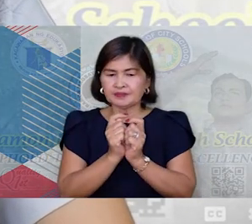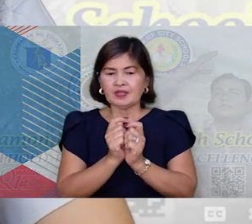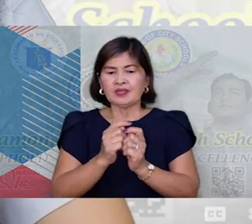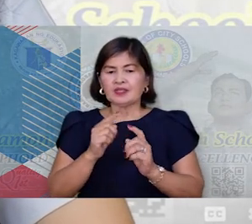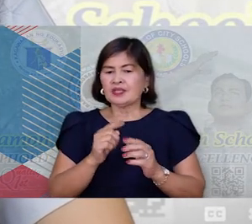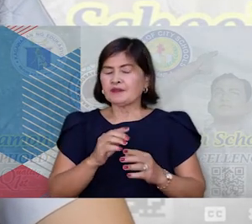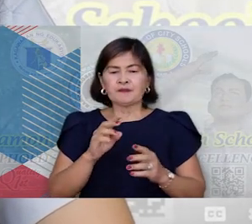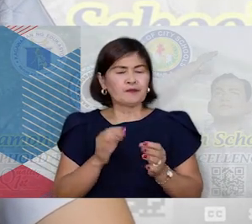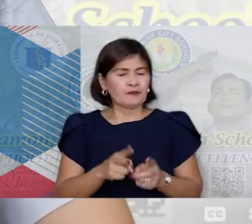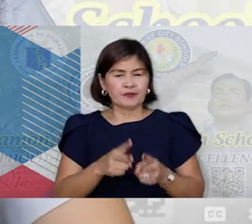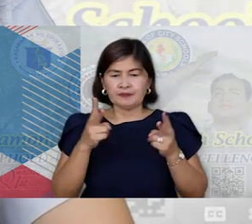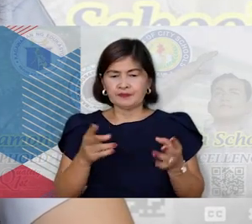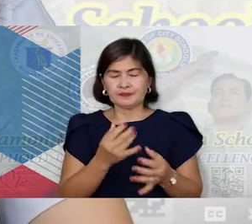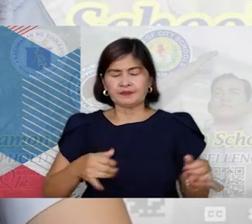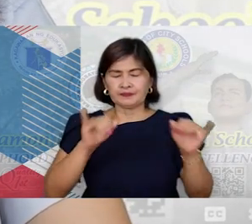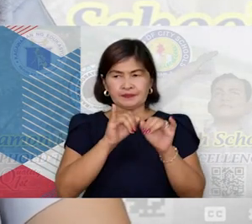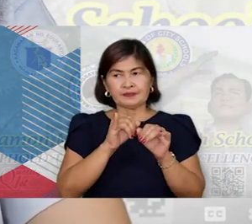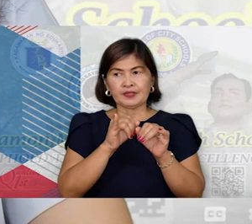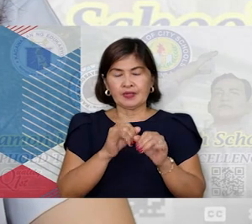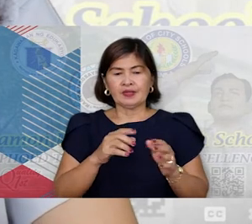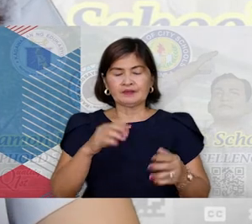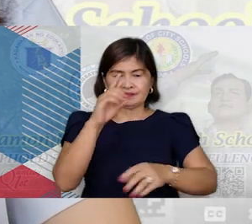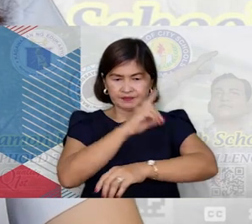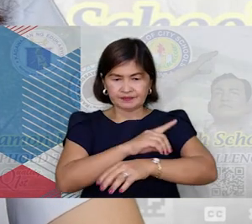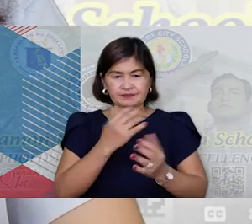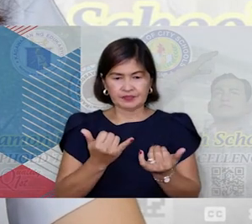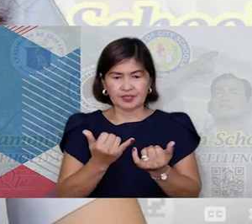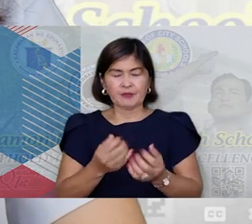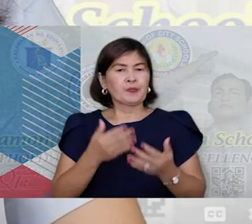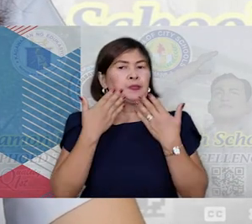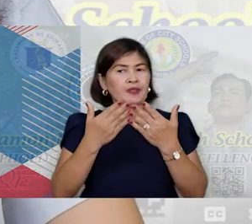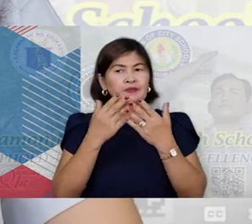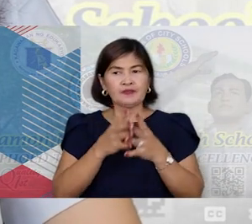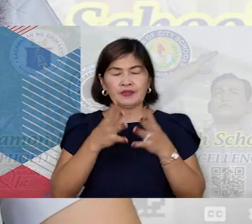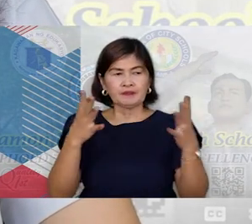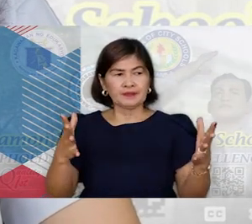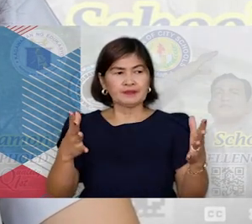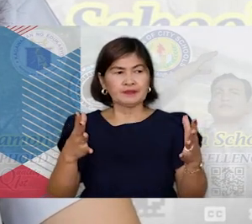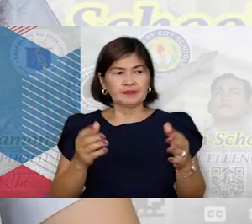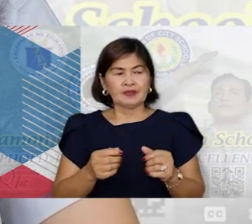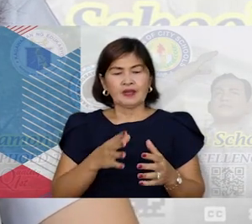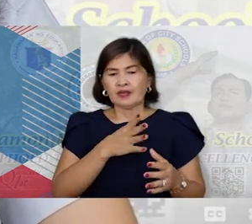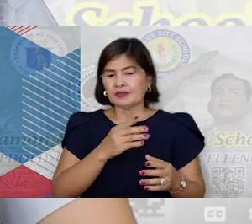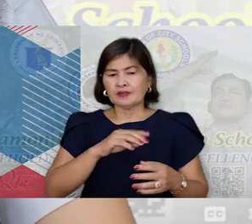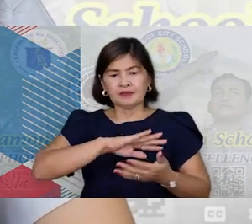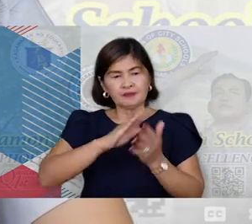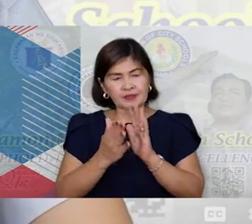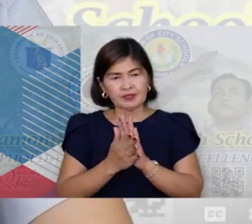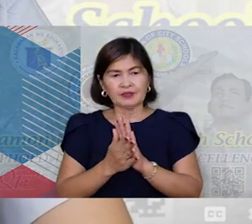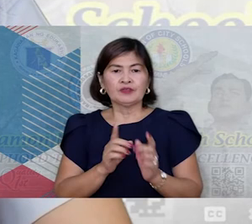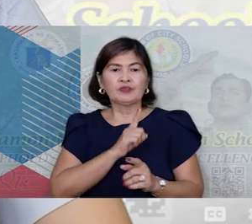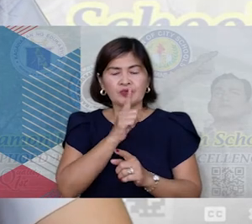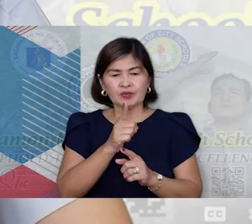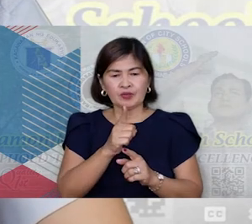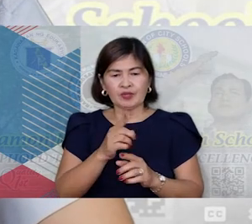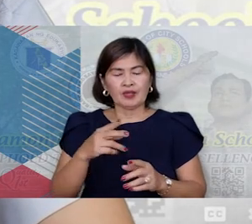sa napakahalagang araw na ito. Maraming salamat po at naging posible